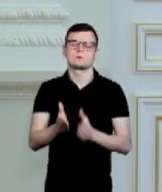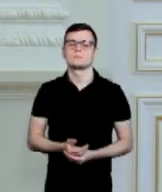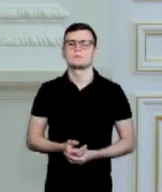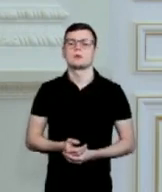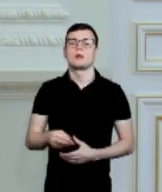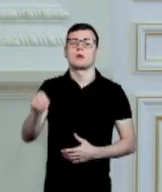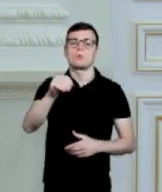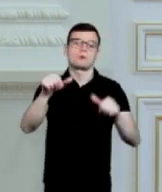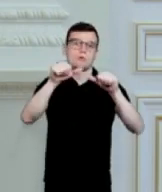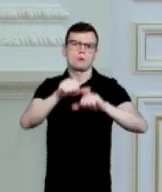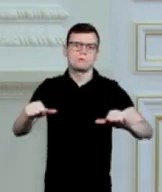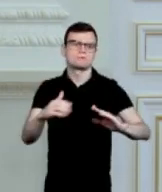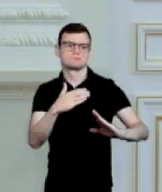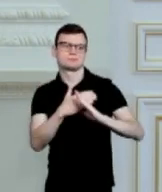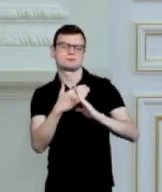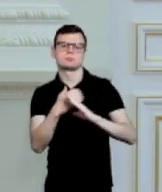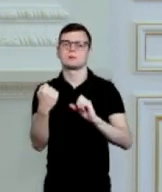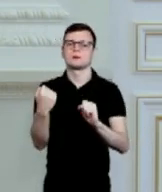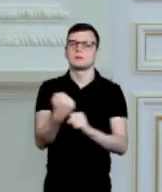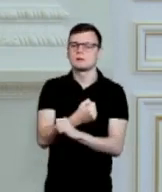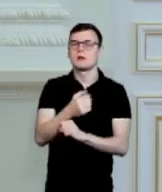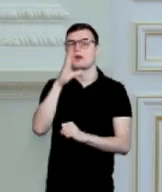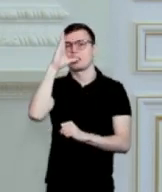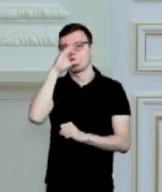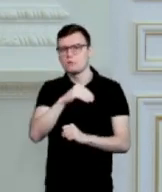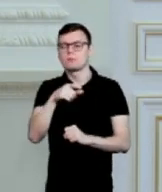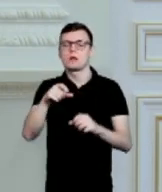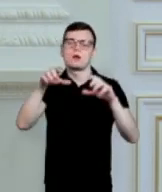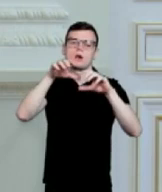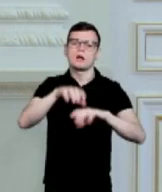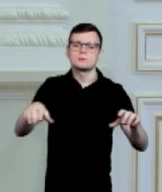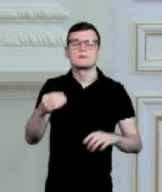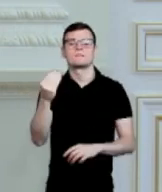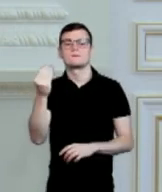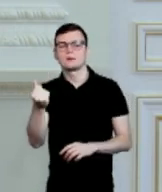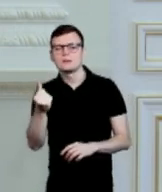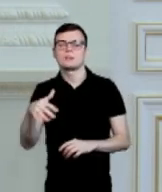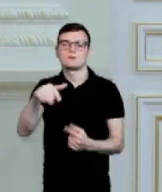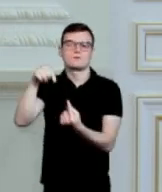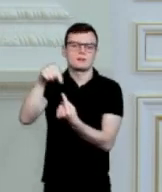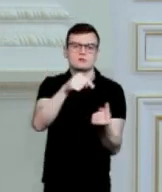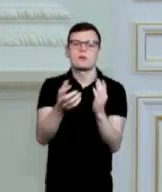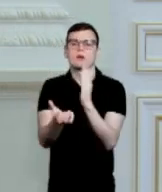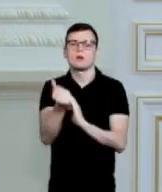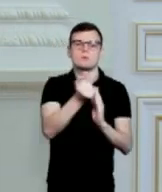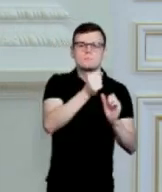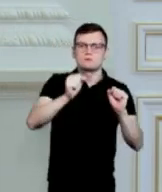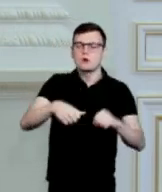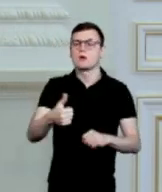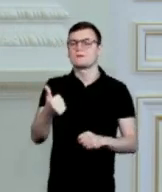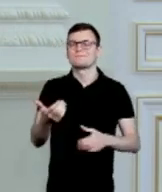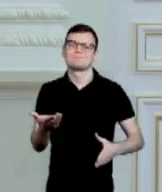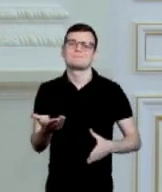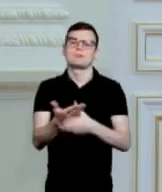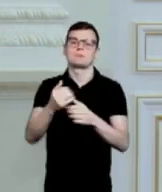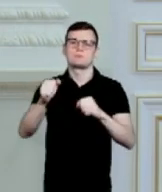pagalba turime atrasti administracinius, finansinius, infrastruktūrinius sprendimus, kurie padėtų išnaudoti